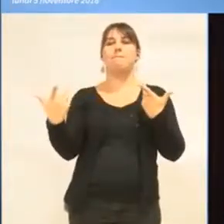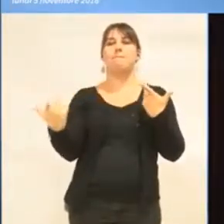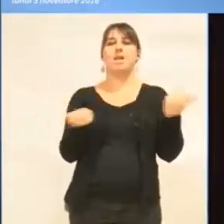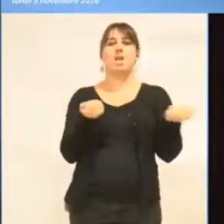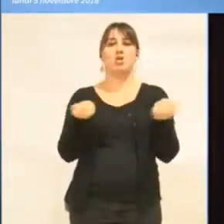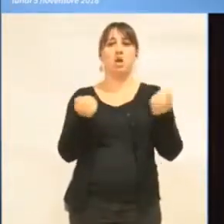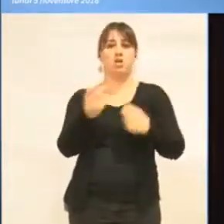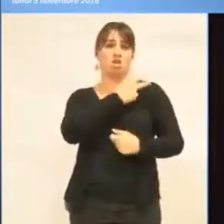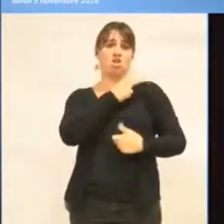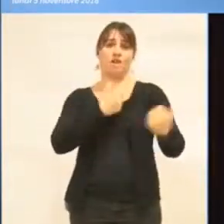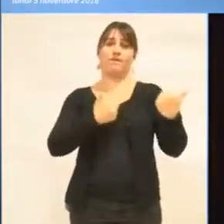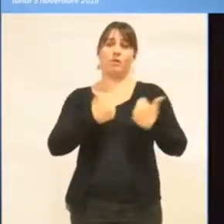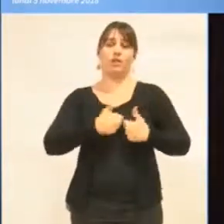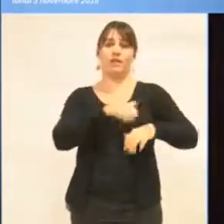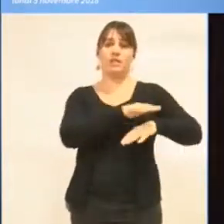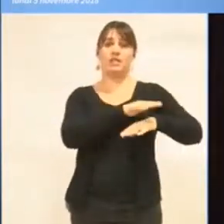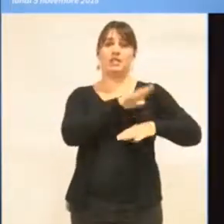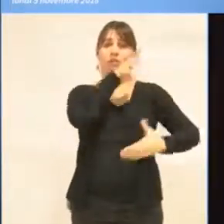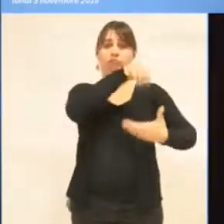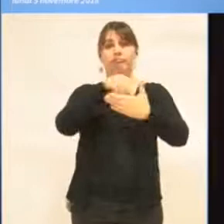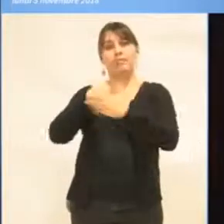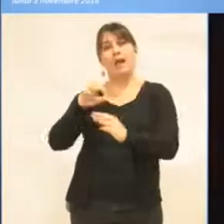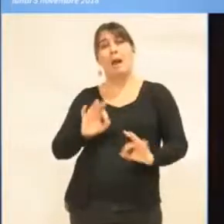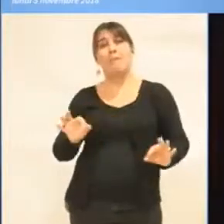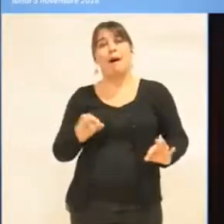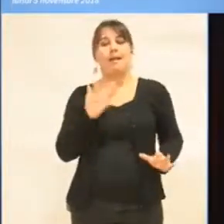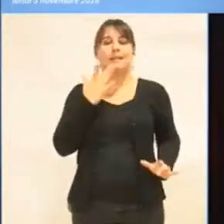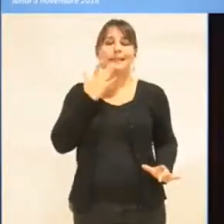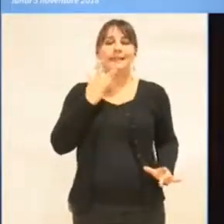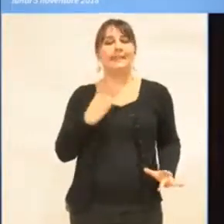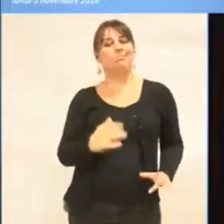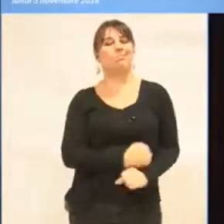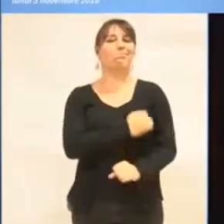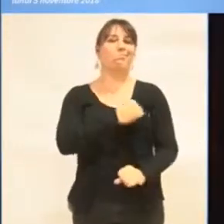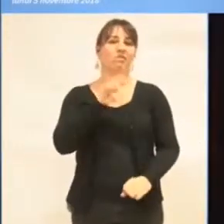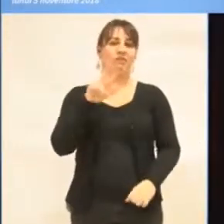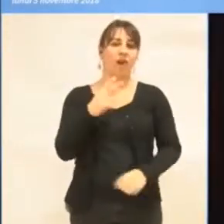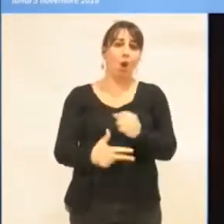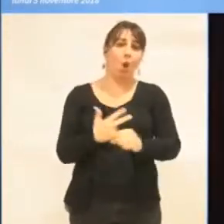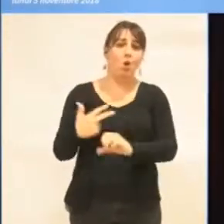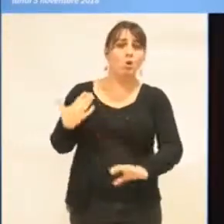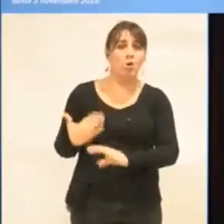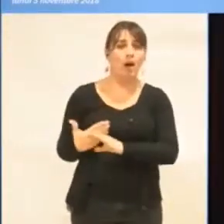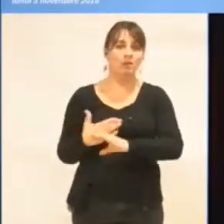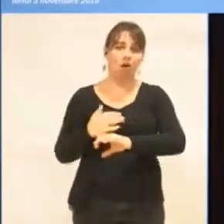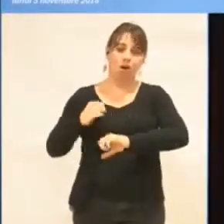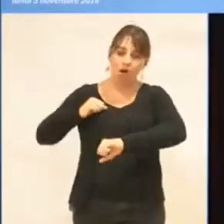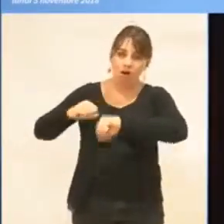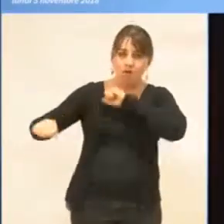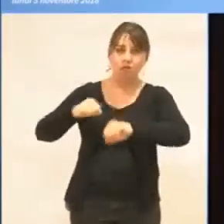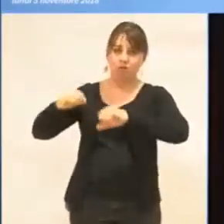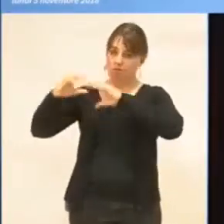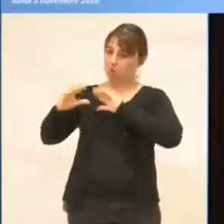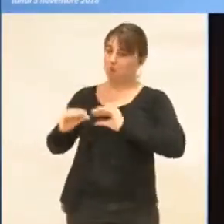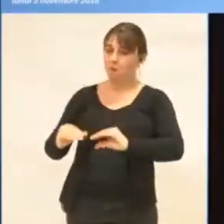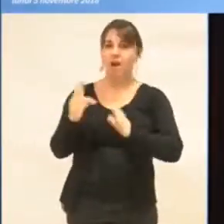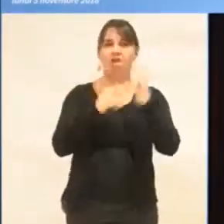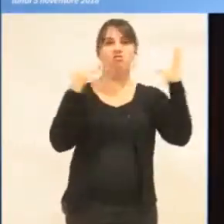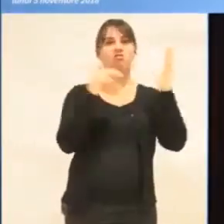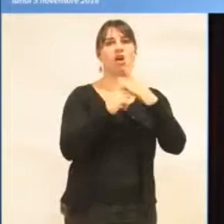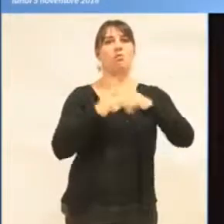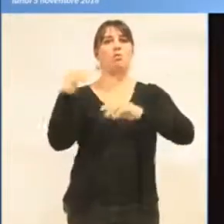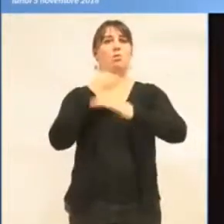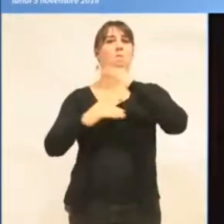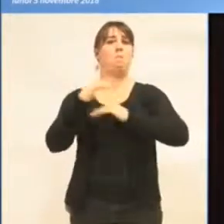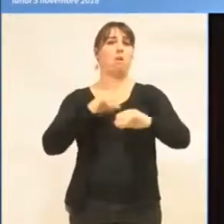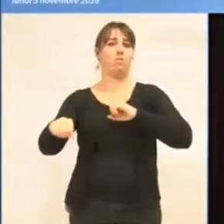présent dans aucune autre collectivité. Alors qu'effectivement, si on ne mixte pas les jurys, on ne voit pas comment, effectivement, est-ce qu'on pourrait